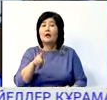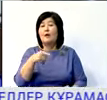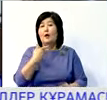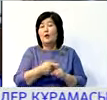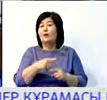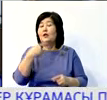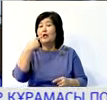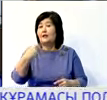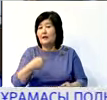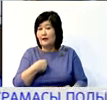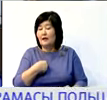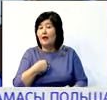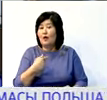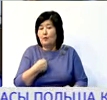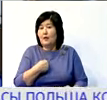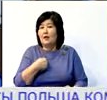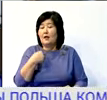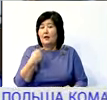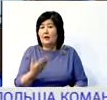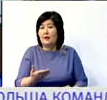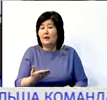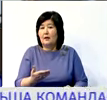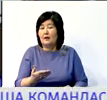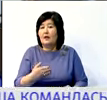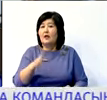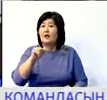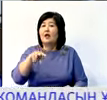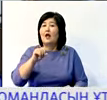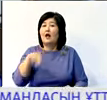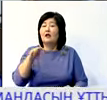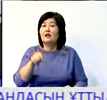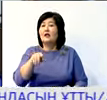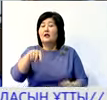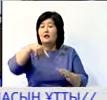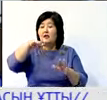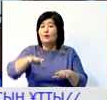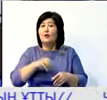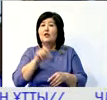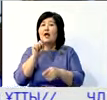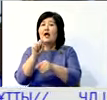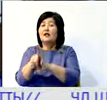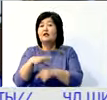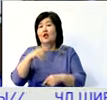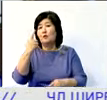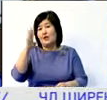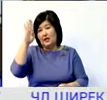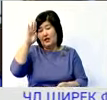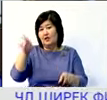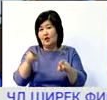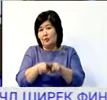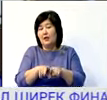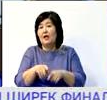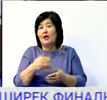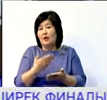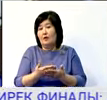тауып қойдым. Клиент бар, Жыландығыр деген кен орынға жалдағысы келіп тұр, бір жігіт деп маған. Сол кезде